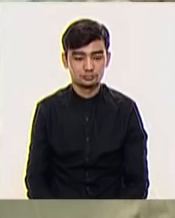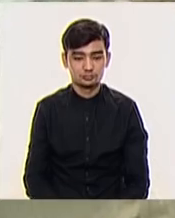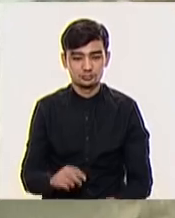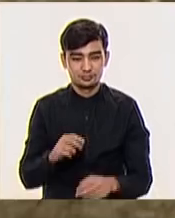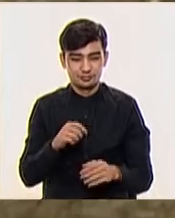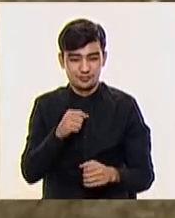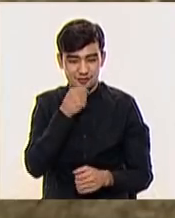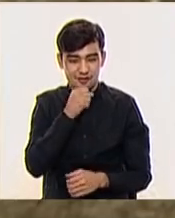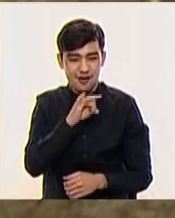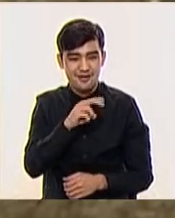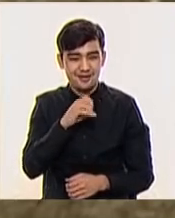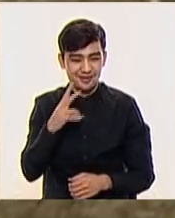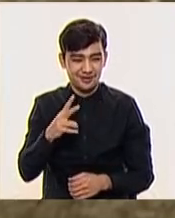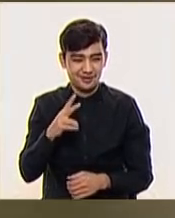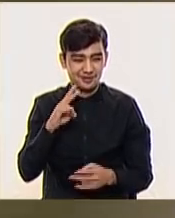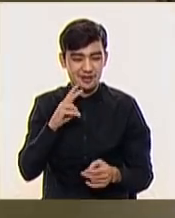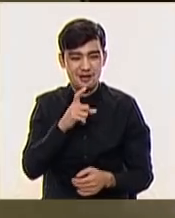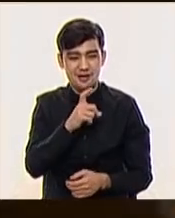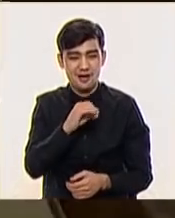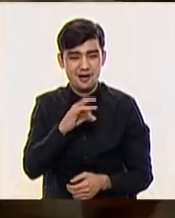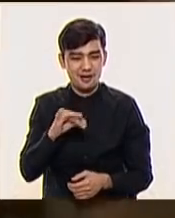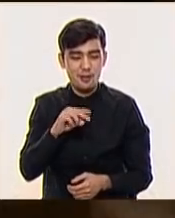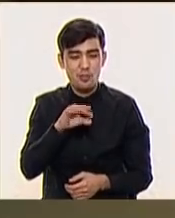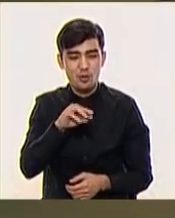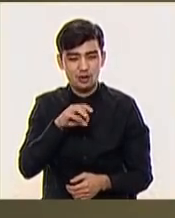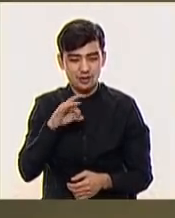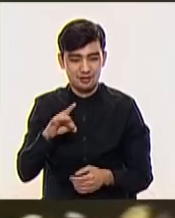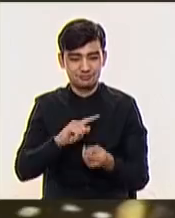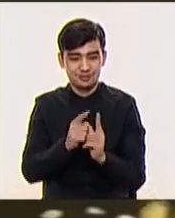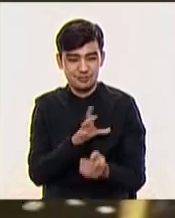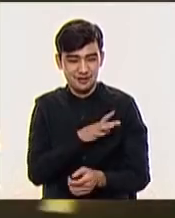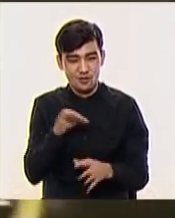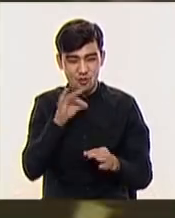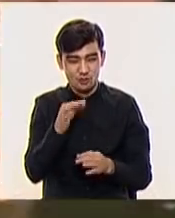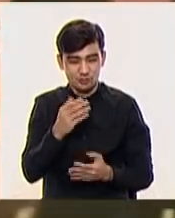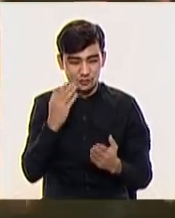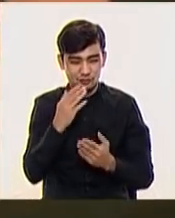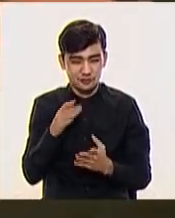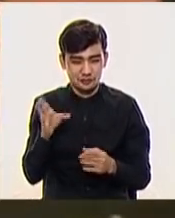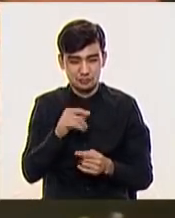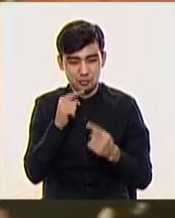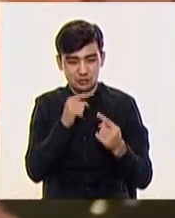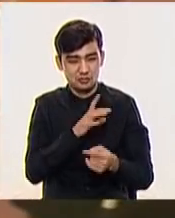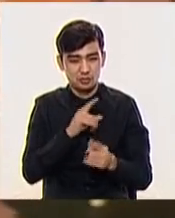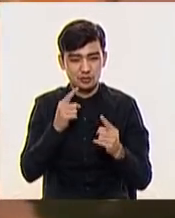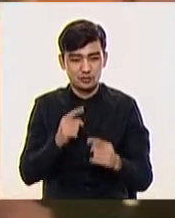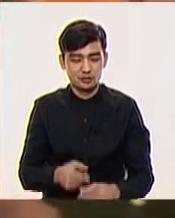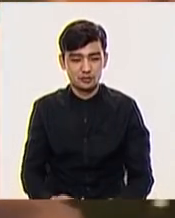Әнші Айқын Төлепберген Харри Поттерді аударған аудармашыларға неге шүйлікті? Харри деп, соң Гарри